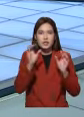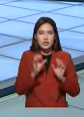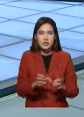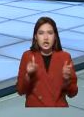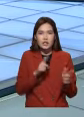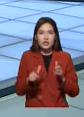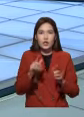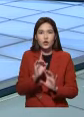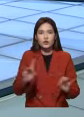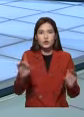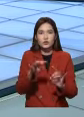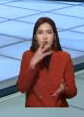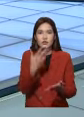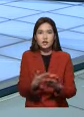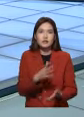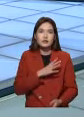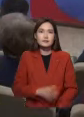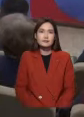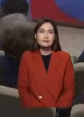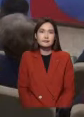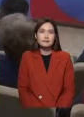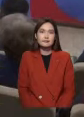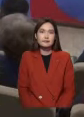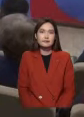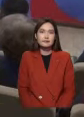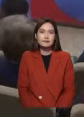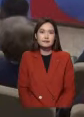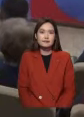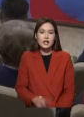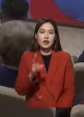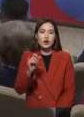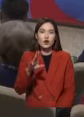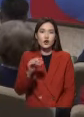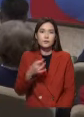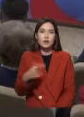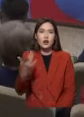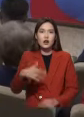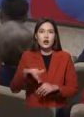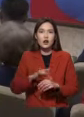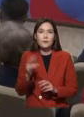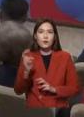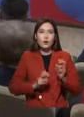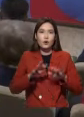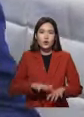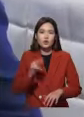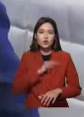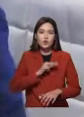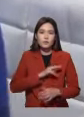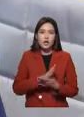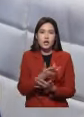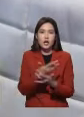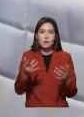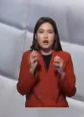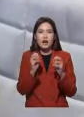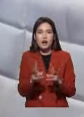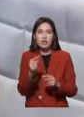заңнамаға әзірленген түзетулерді түсіндірді. Хромтау тұрғындарының дені өндірістік мекемелерде жұмыс істейді. Өңірде бірнеше кәсіпорын